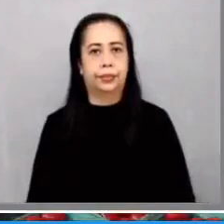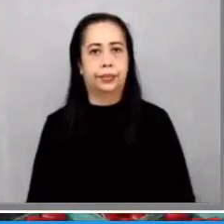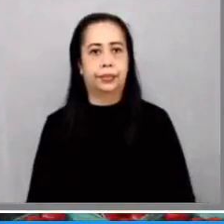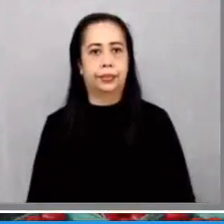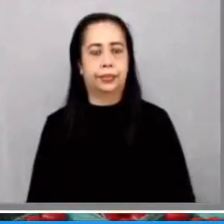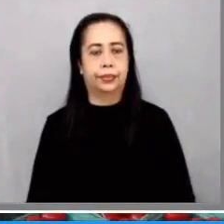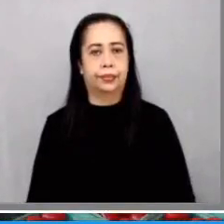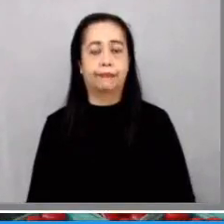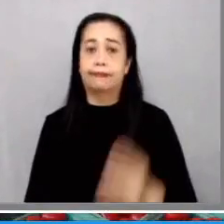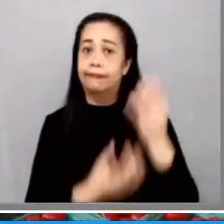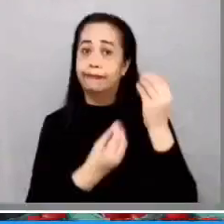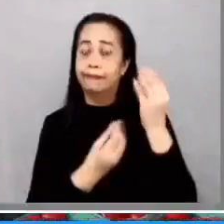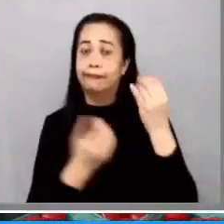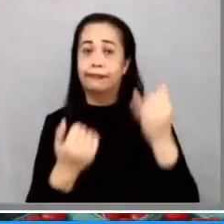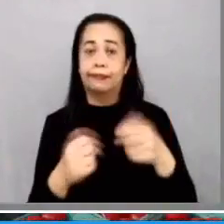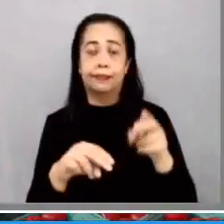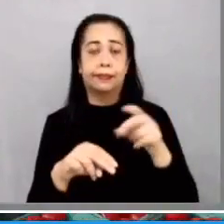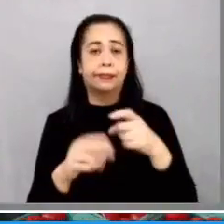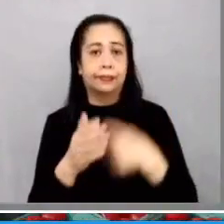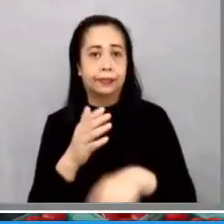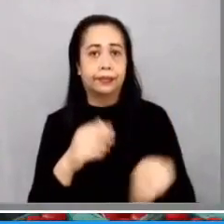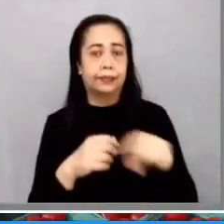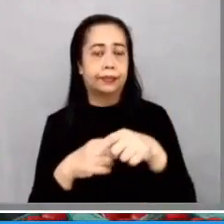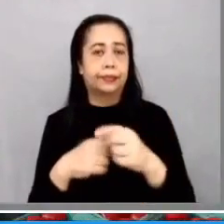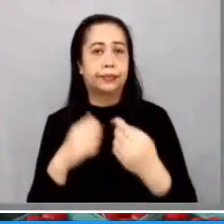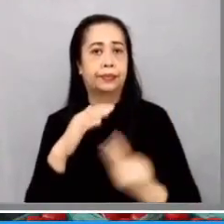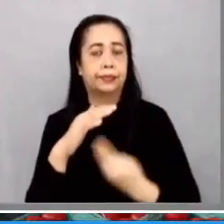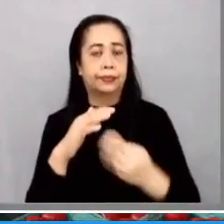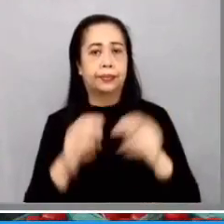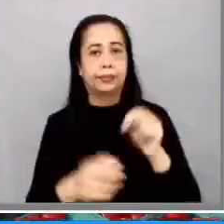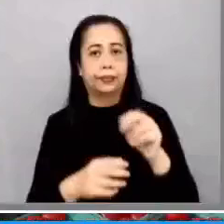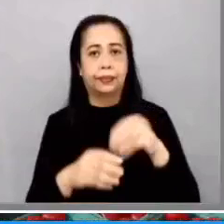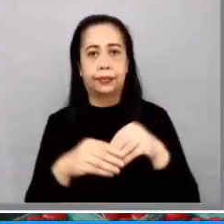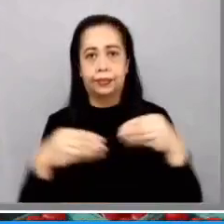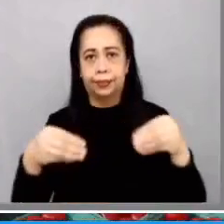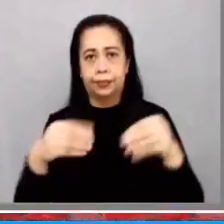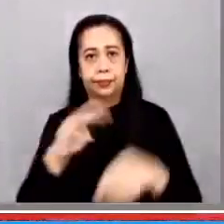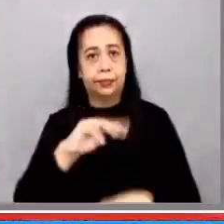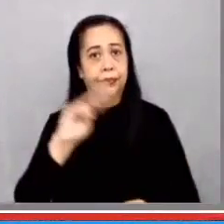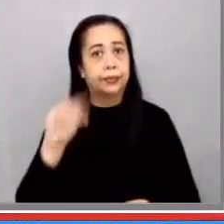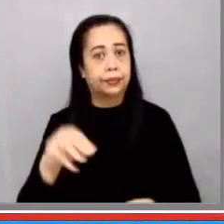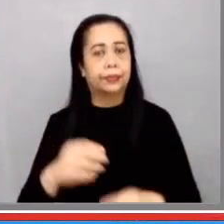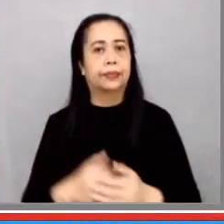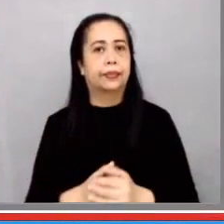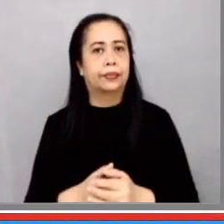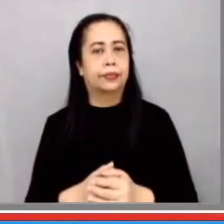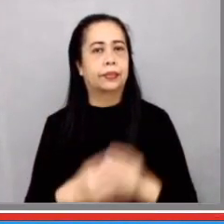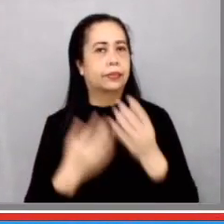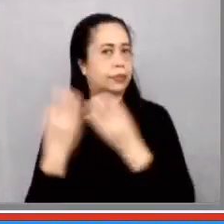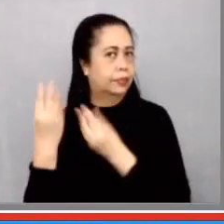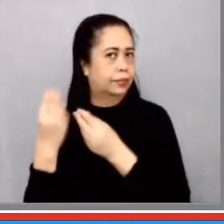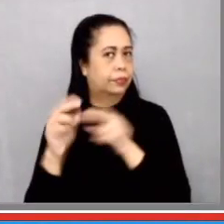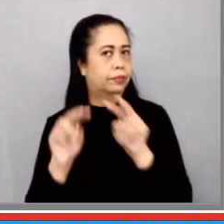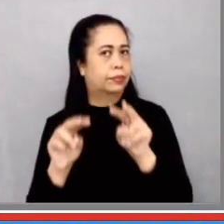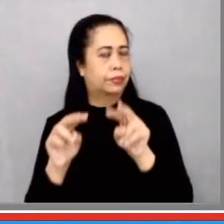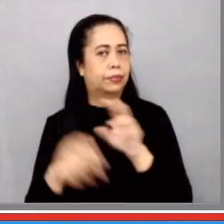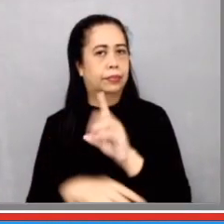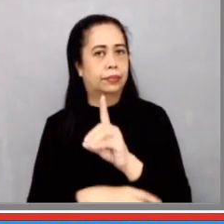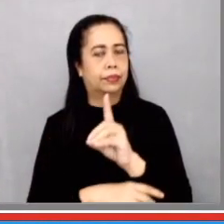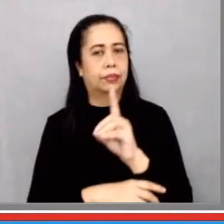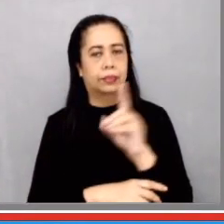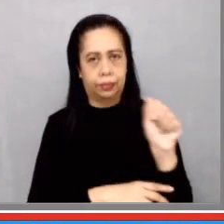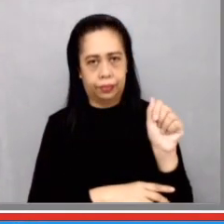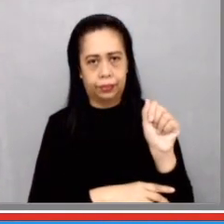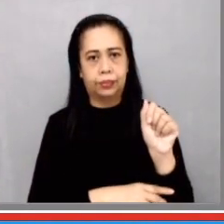Update po tayo sa presyo ng ilang pangunahing bilihin sa ilang palengke sa Metro Manila. Sa latest monitoring ng Department of Agriculture,